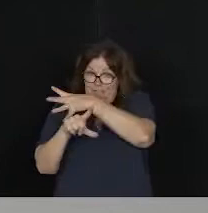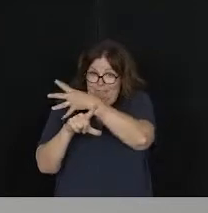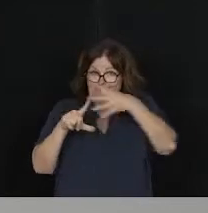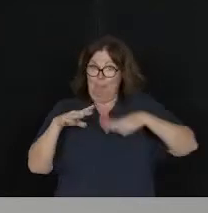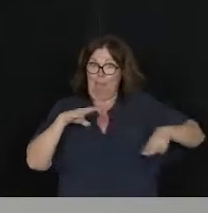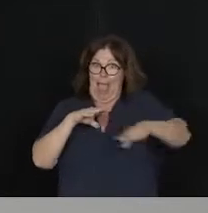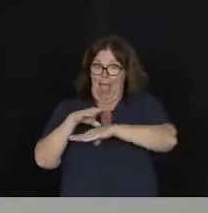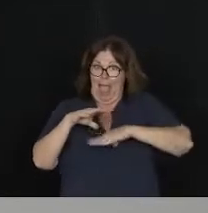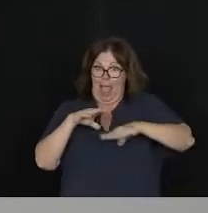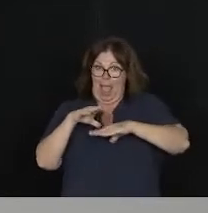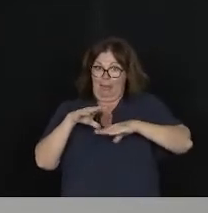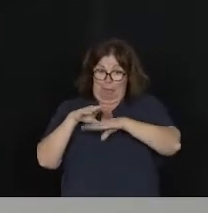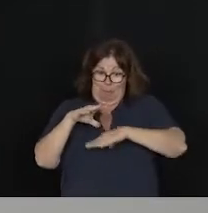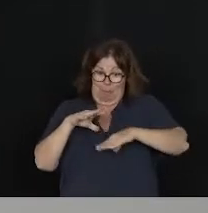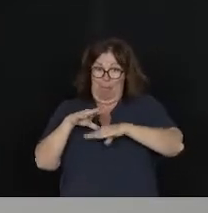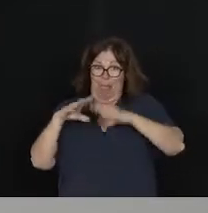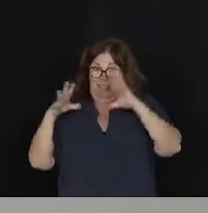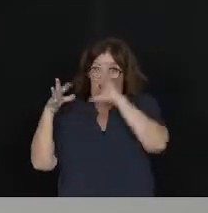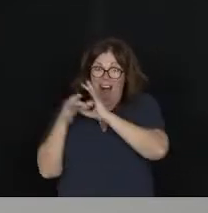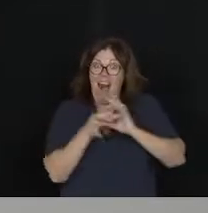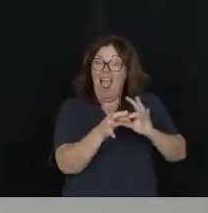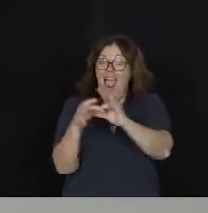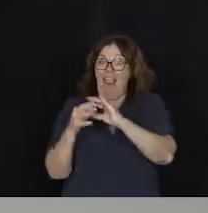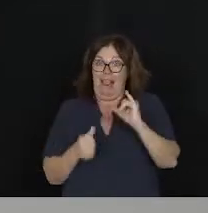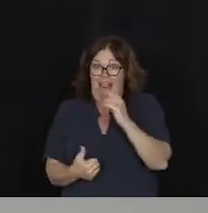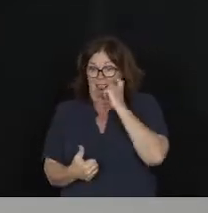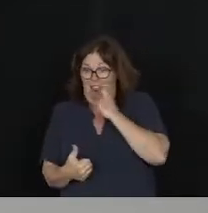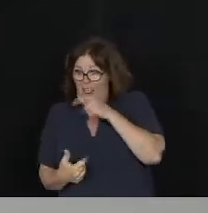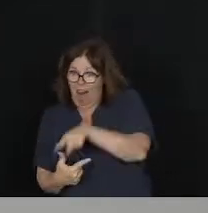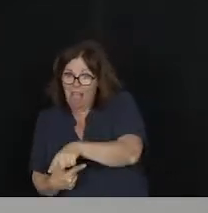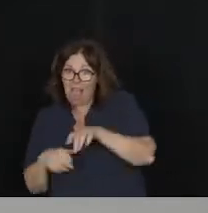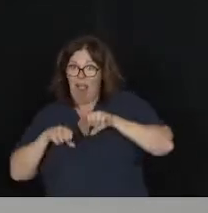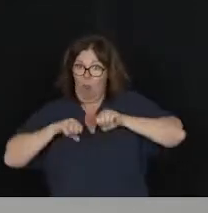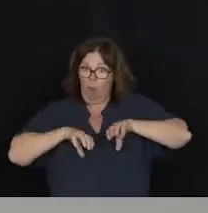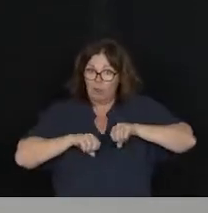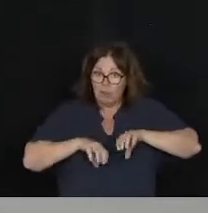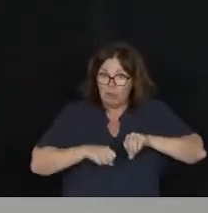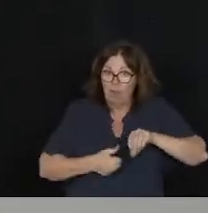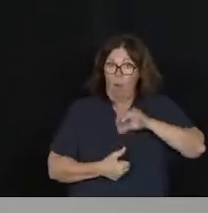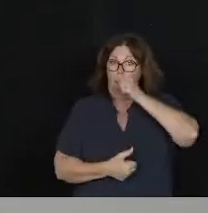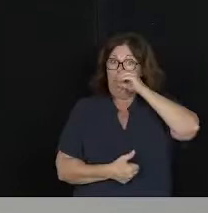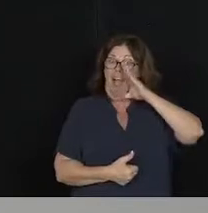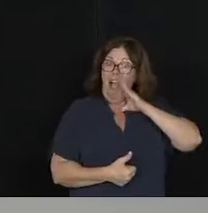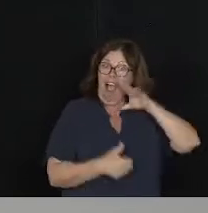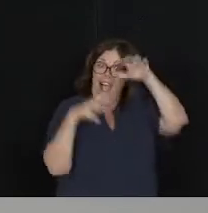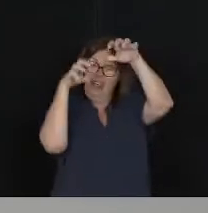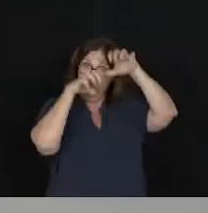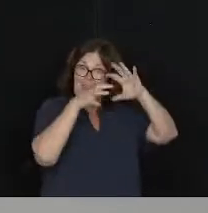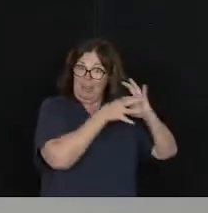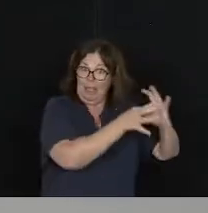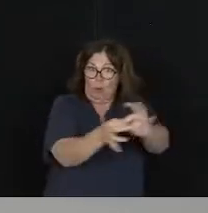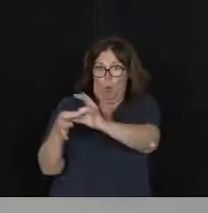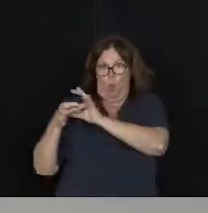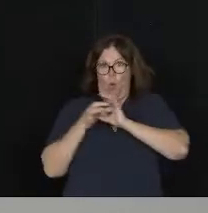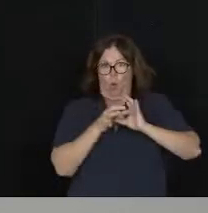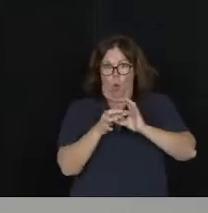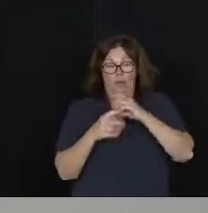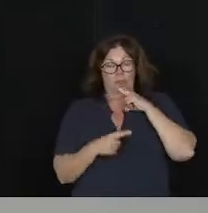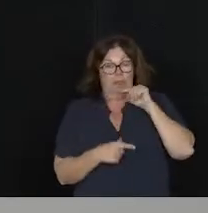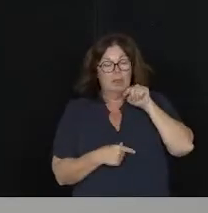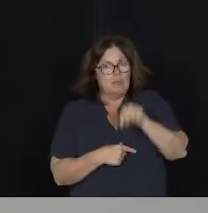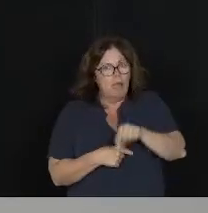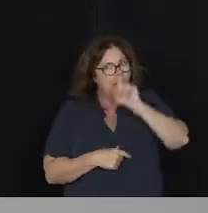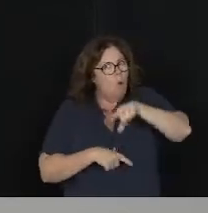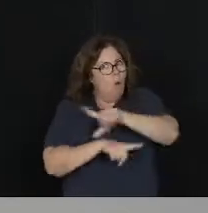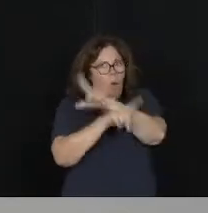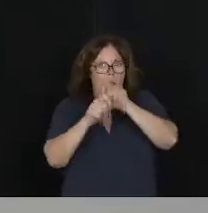liant l'administration, les enseignants, les élèves et leurs parents. Hein, et il se doit d'être respecté. Le retard,